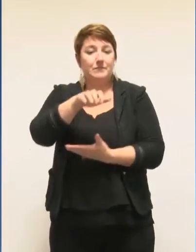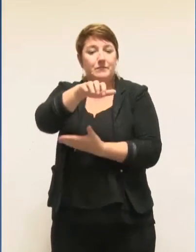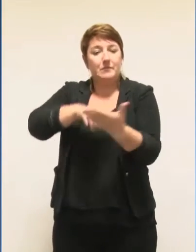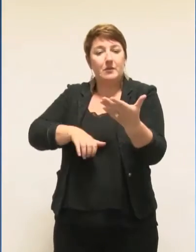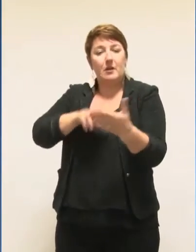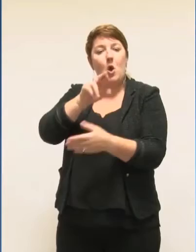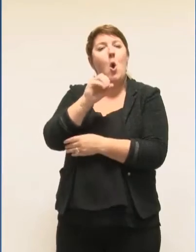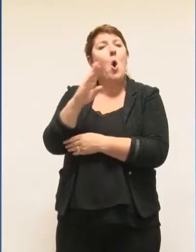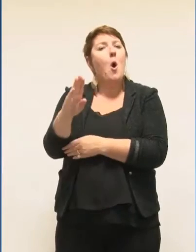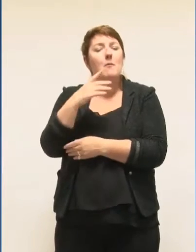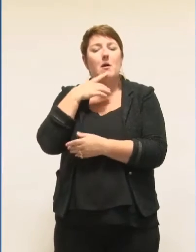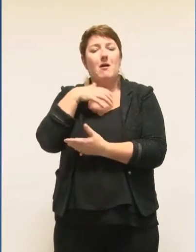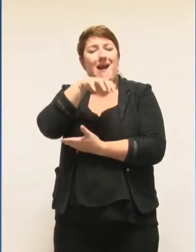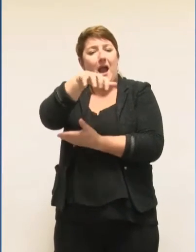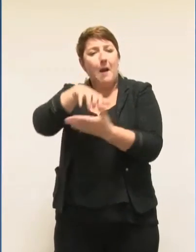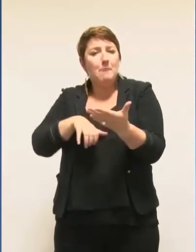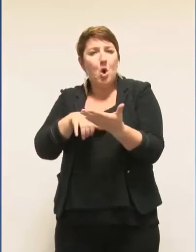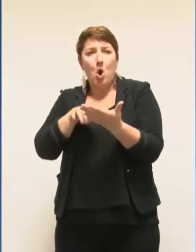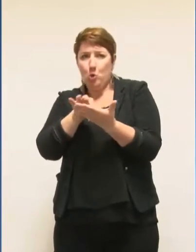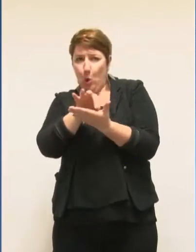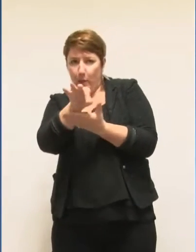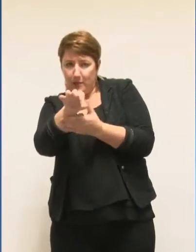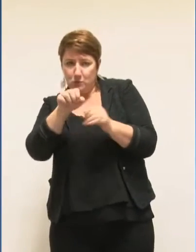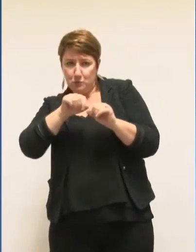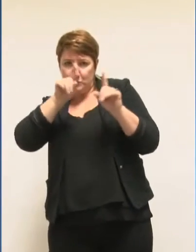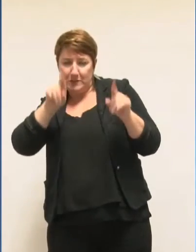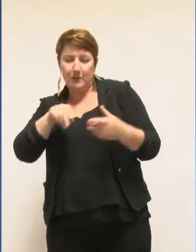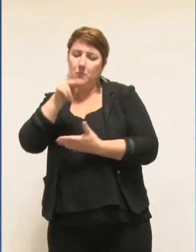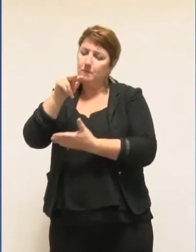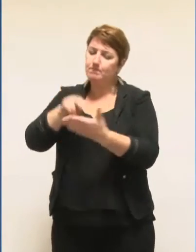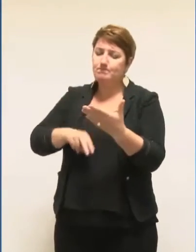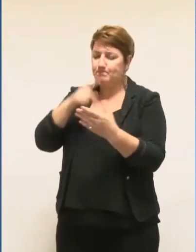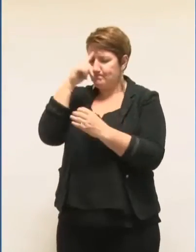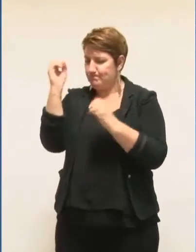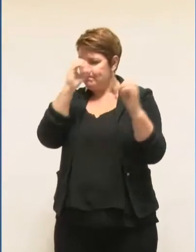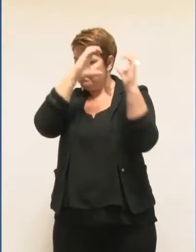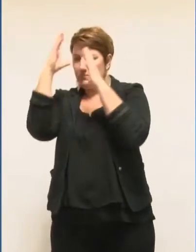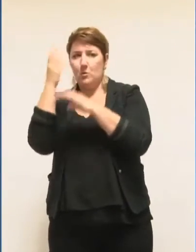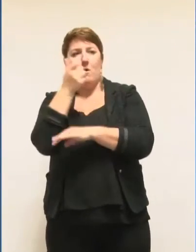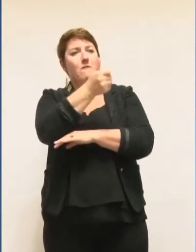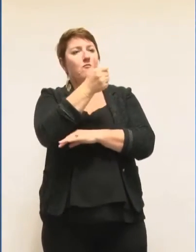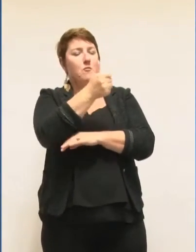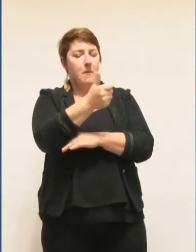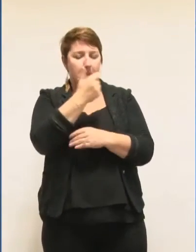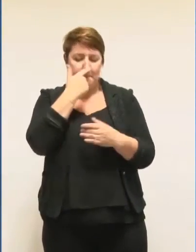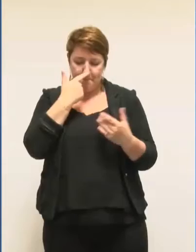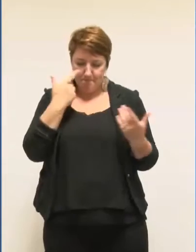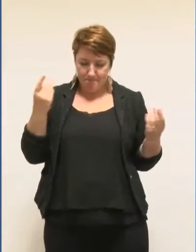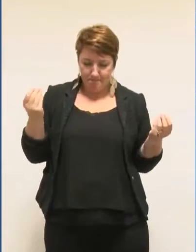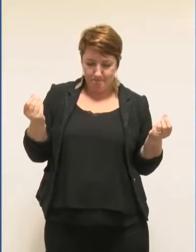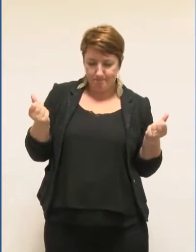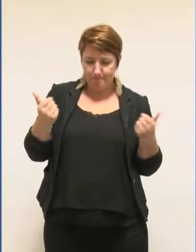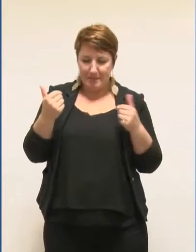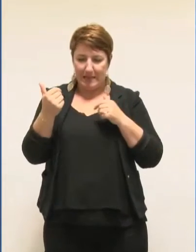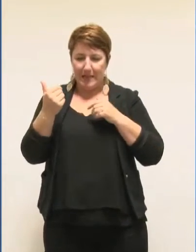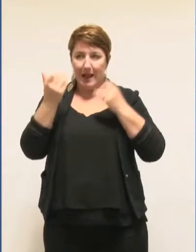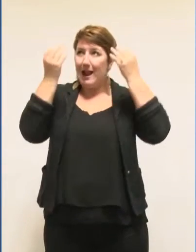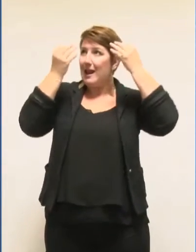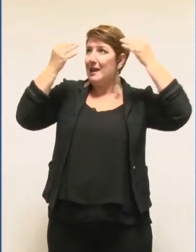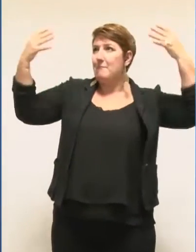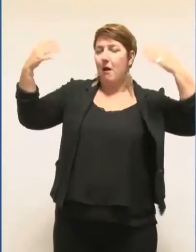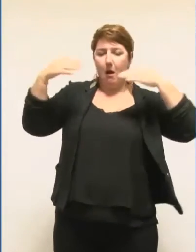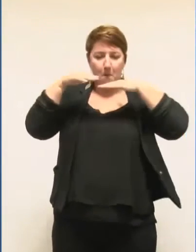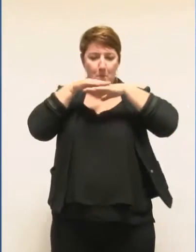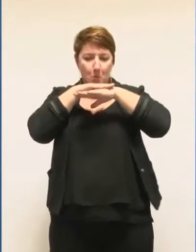rapport d'orientation budgétaire, vous semblez acquis à la cause selon laquelle les politiques ambitieuses autour des défis climatiques sont